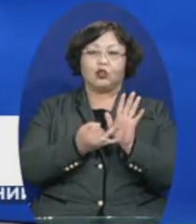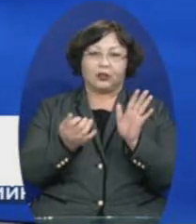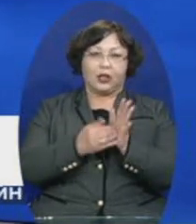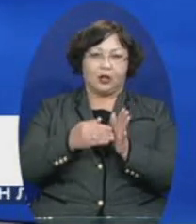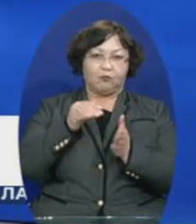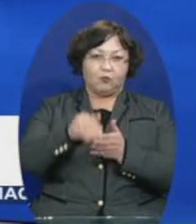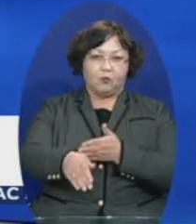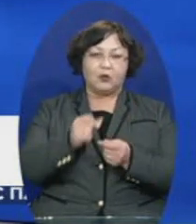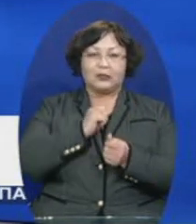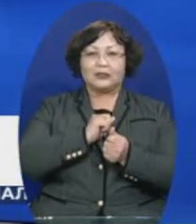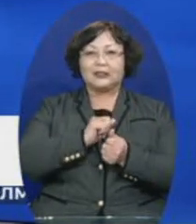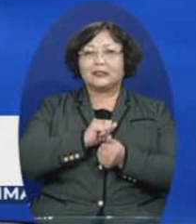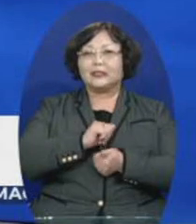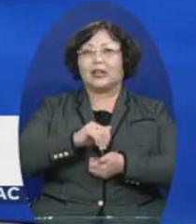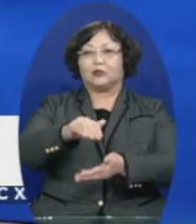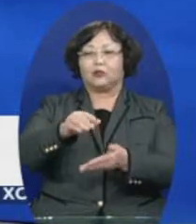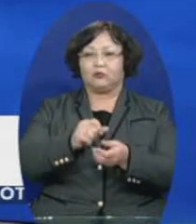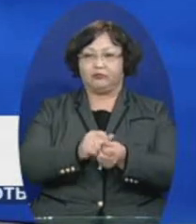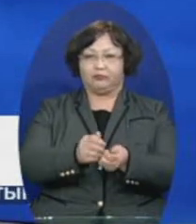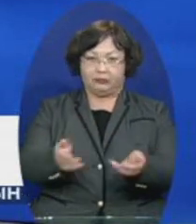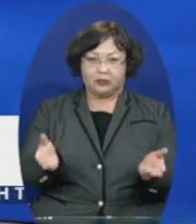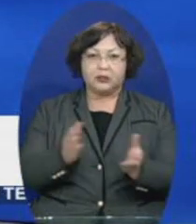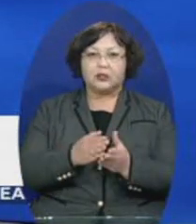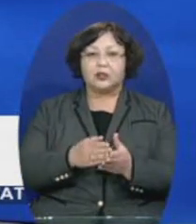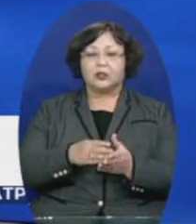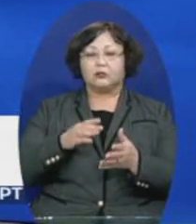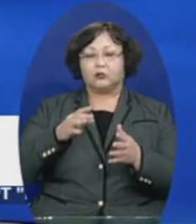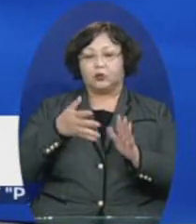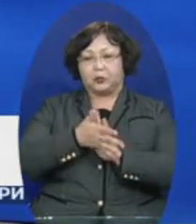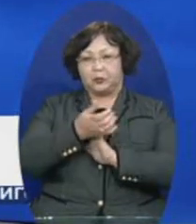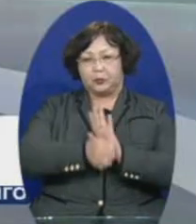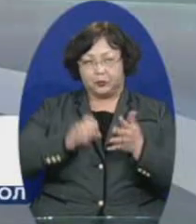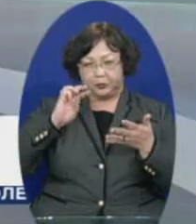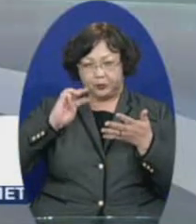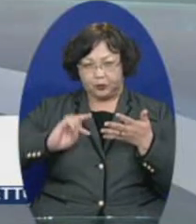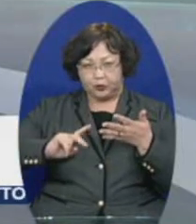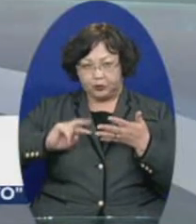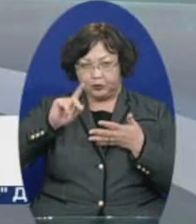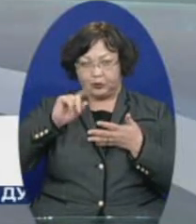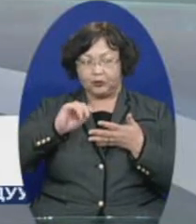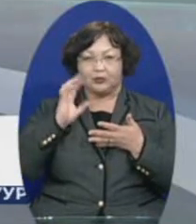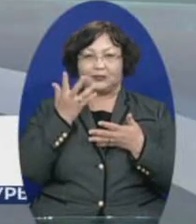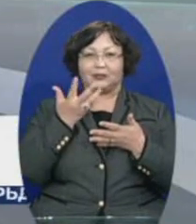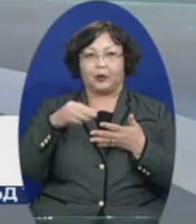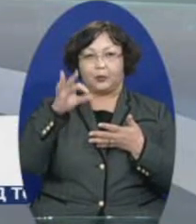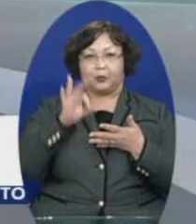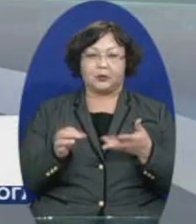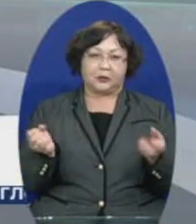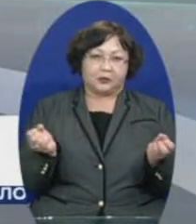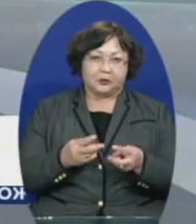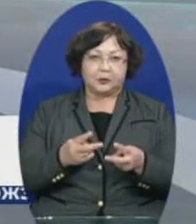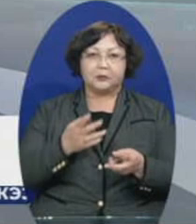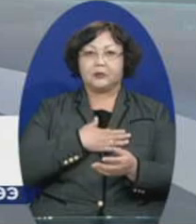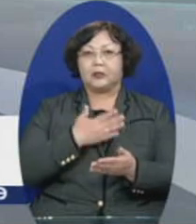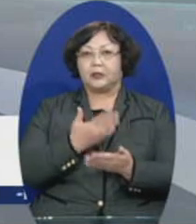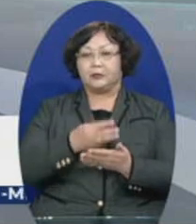байна. За энэ нь нийт төсвийн тодтоглолын 50 орчим хувийг эзэлж байгаа юм аа. За